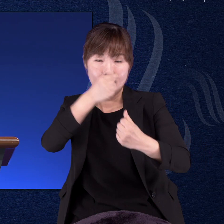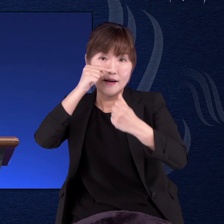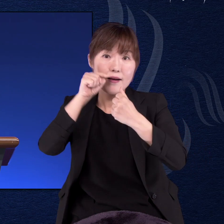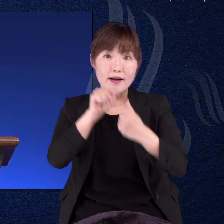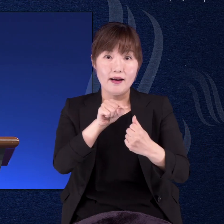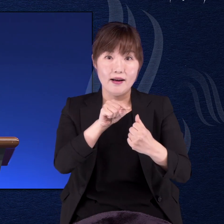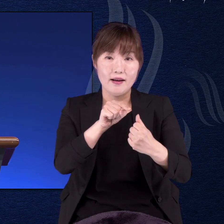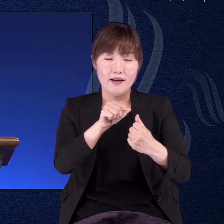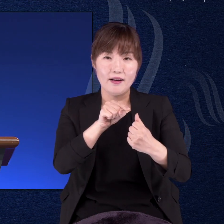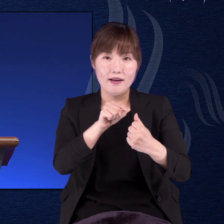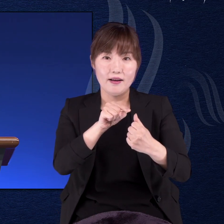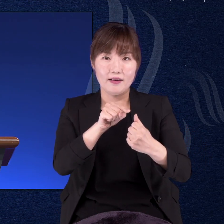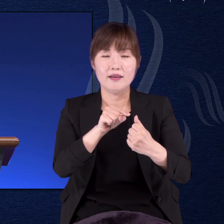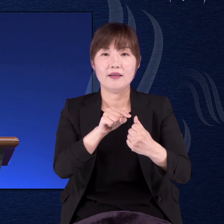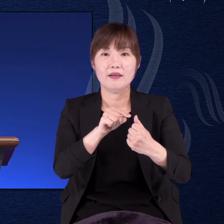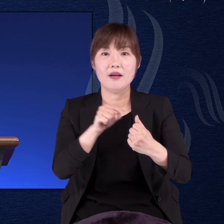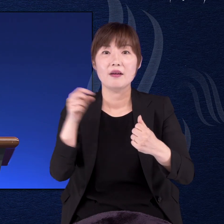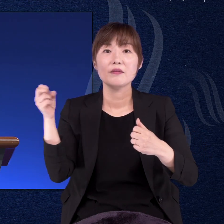아이들을